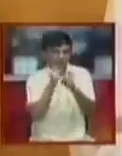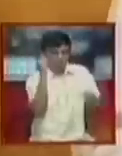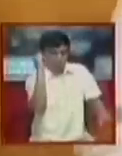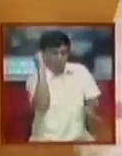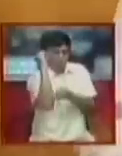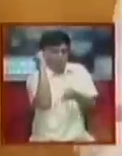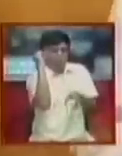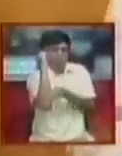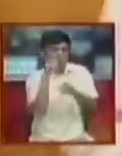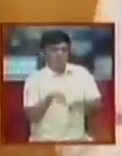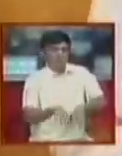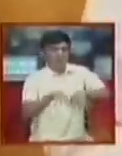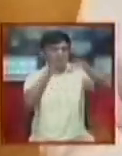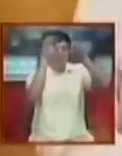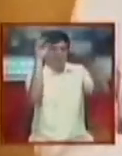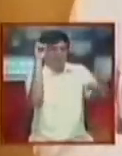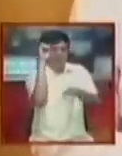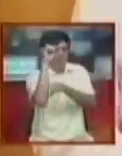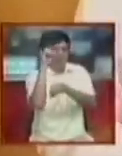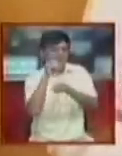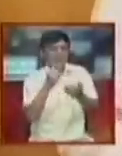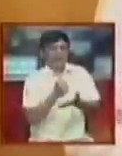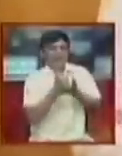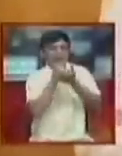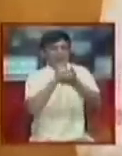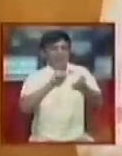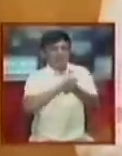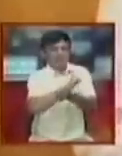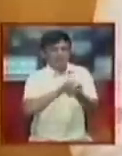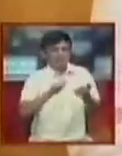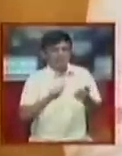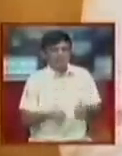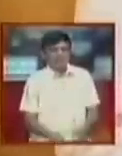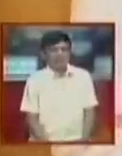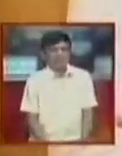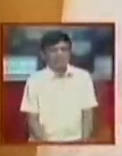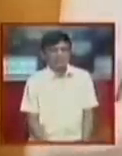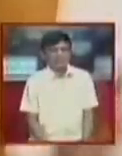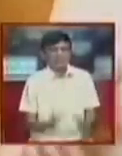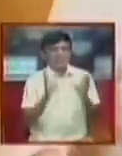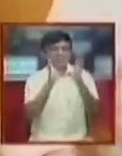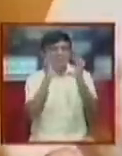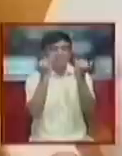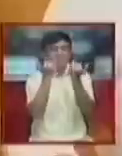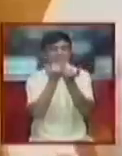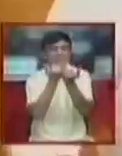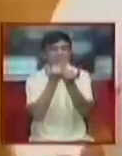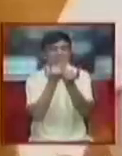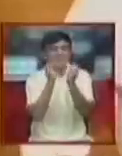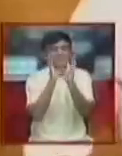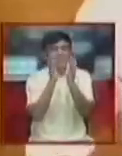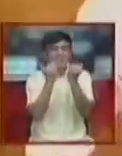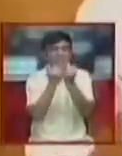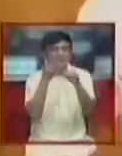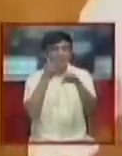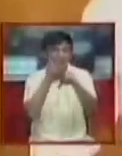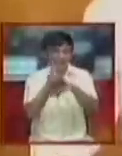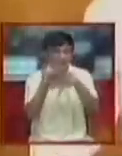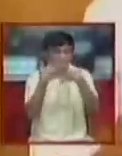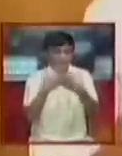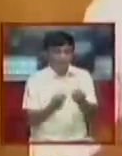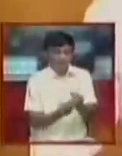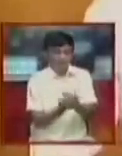at tutulong makaiwas tayo sa pinsala. Ang kumpanyang nagbigay ng bini, sure buyer na rin ng